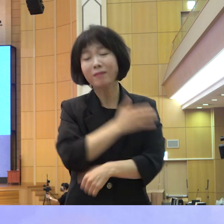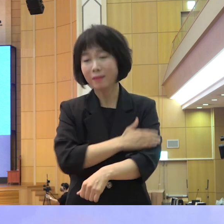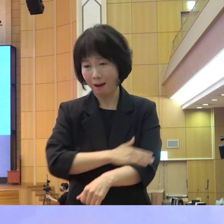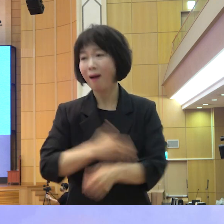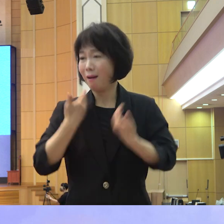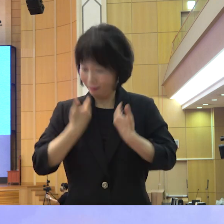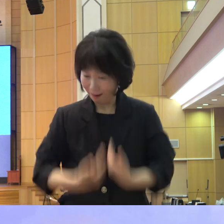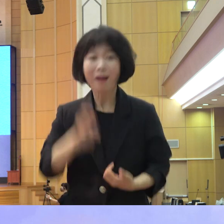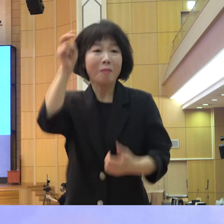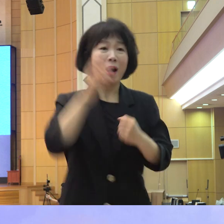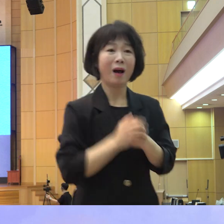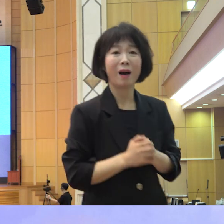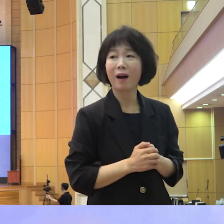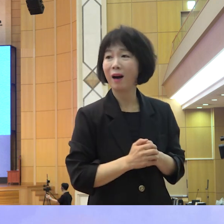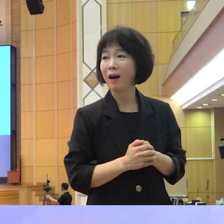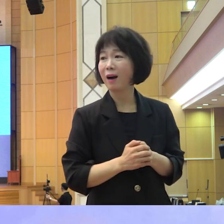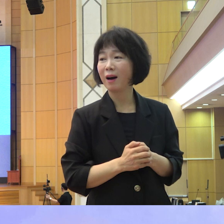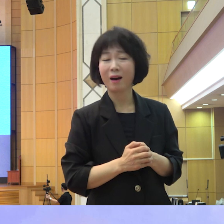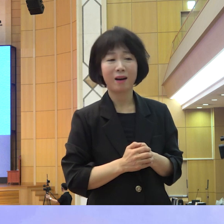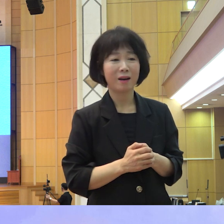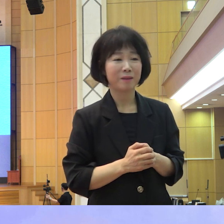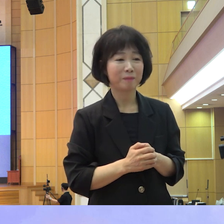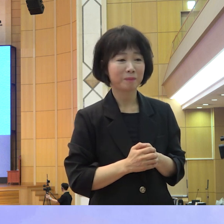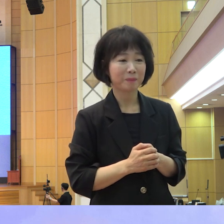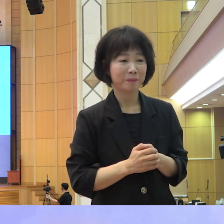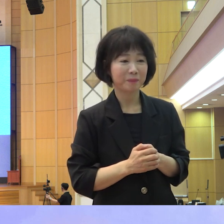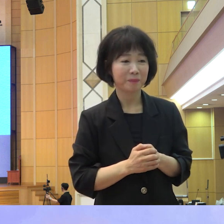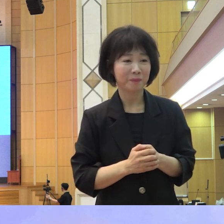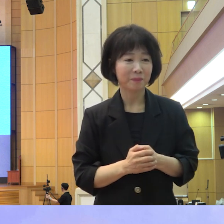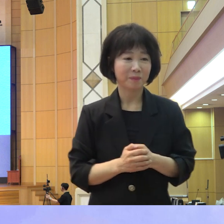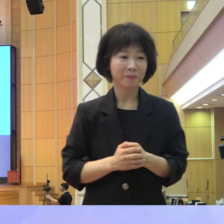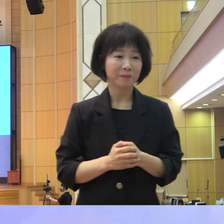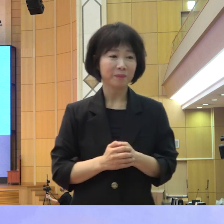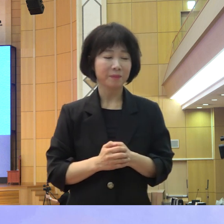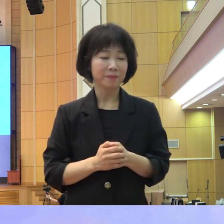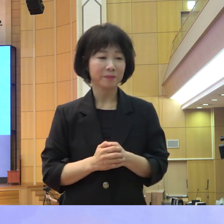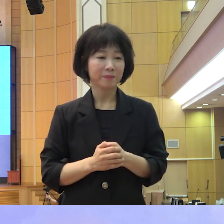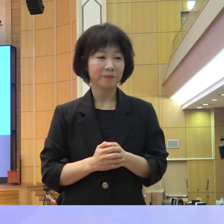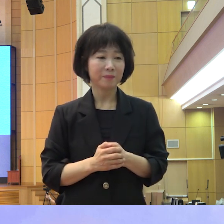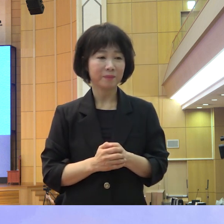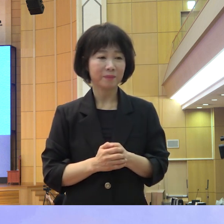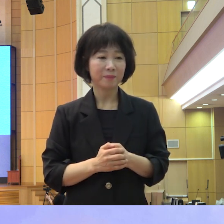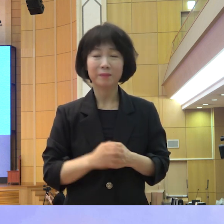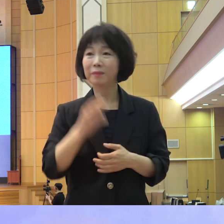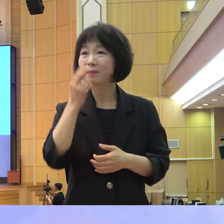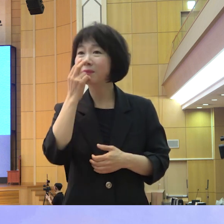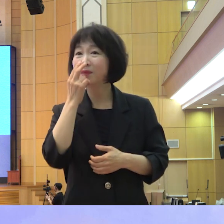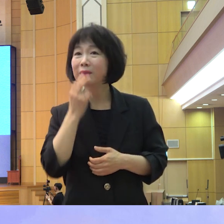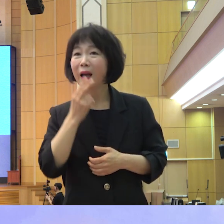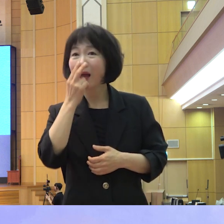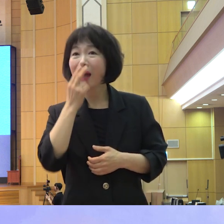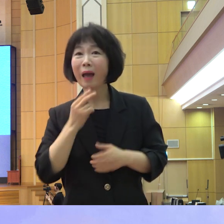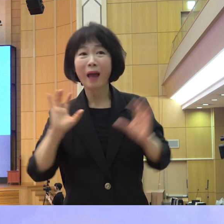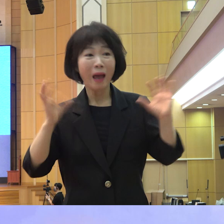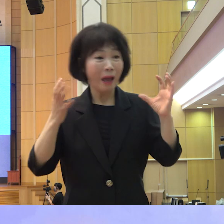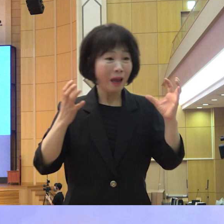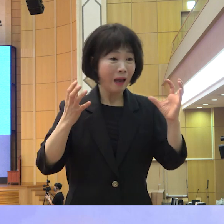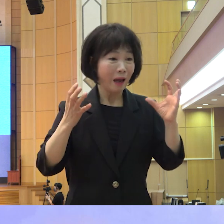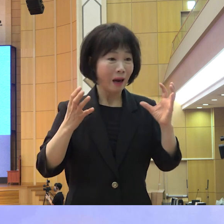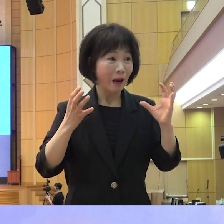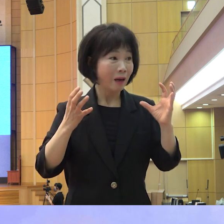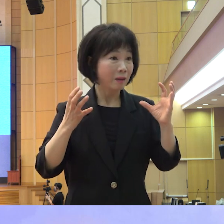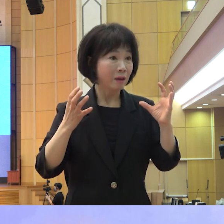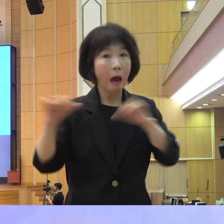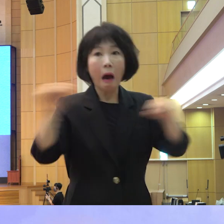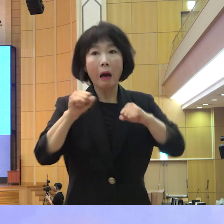어렸을 때 무슨 얘기 많이 들었냐면, 아 그래, 어린이는 얌전해야지. 여러분, 얌전한 어린이는